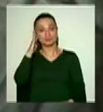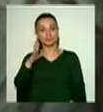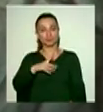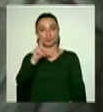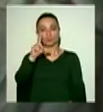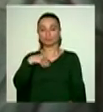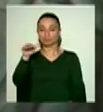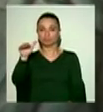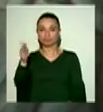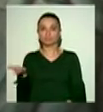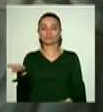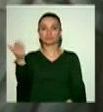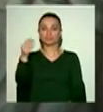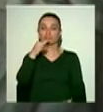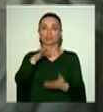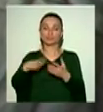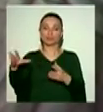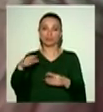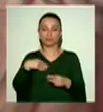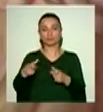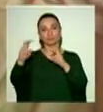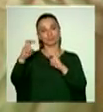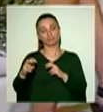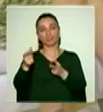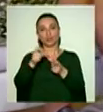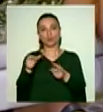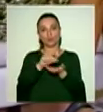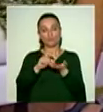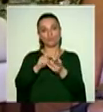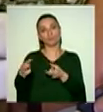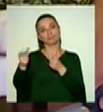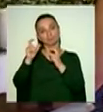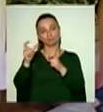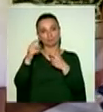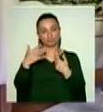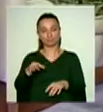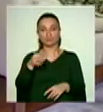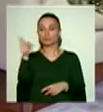მას კიდევ ეძინა. 2 საათზე ვაღვიძებდი. შემდეგ ერთად ვსვამდით ყავას.